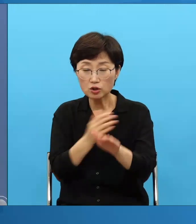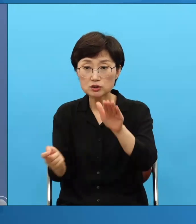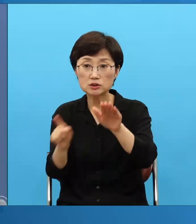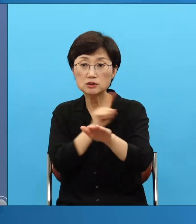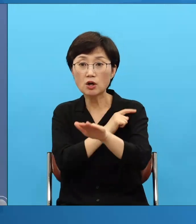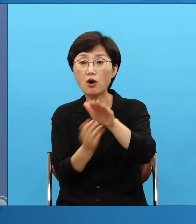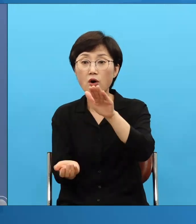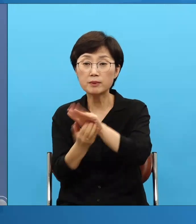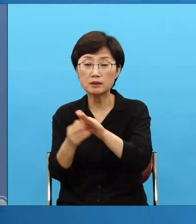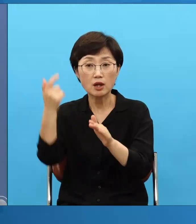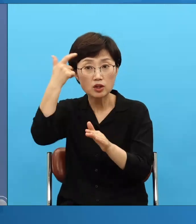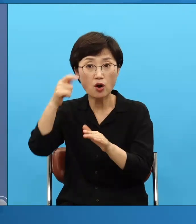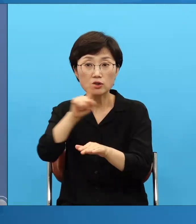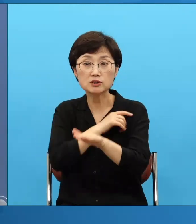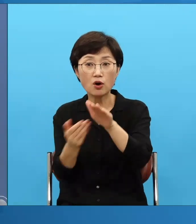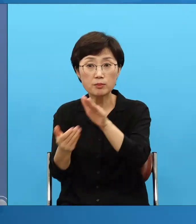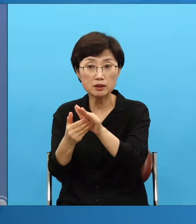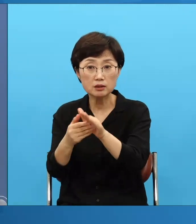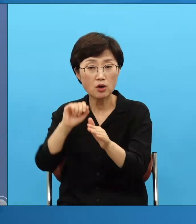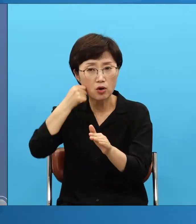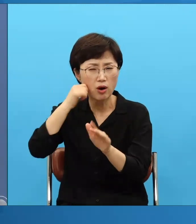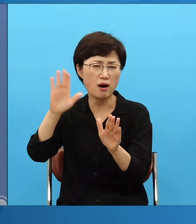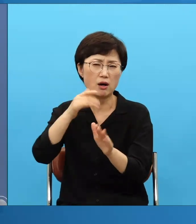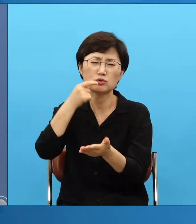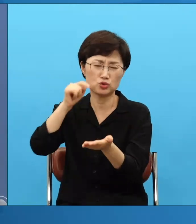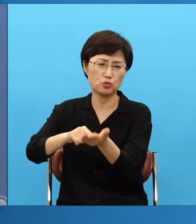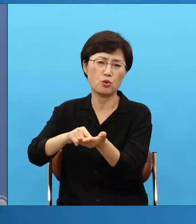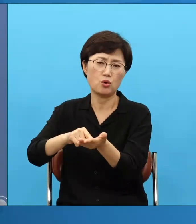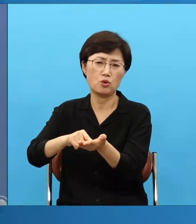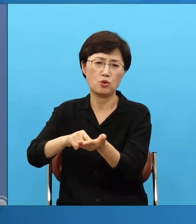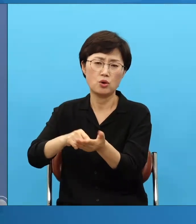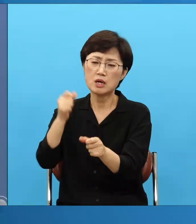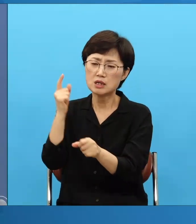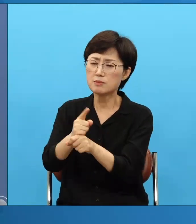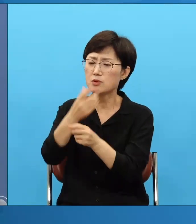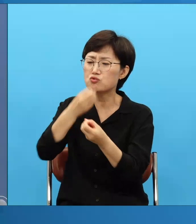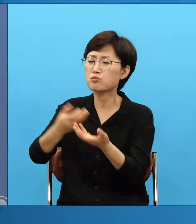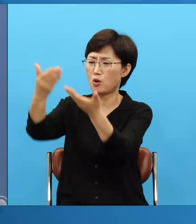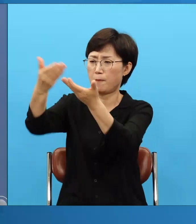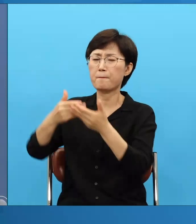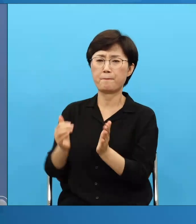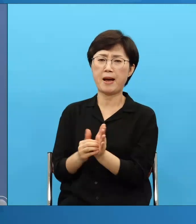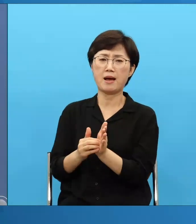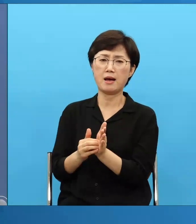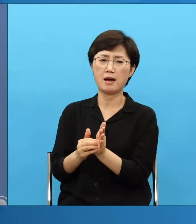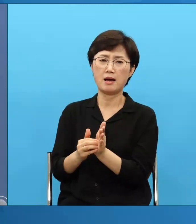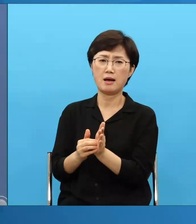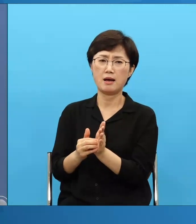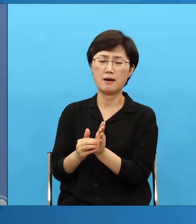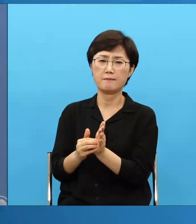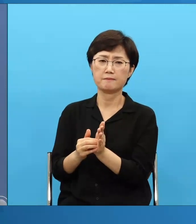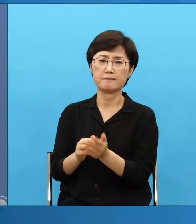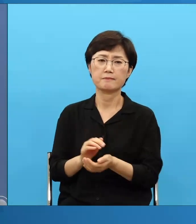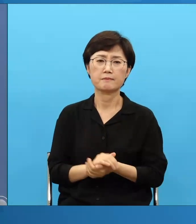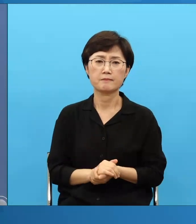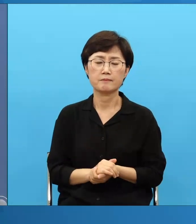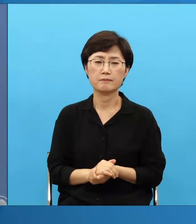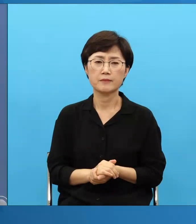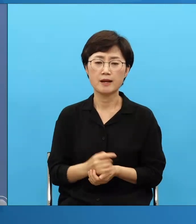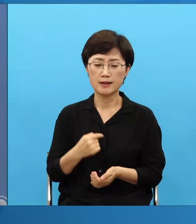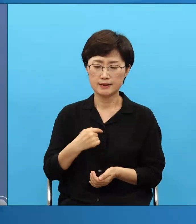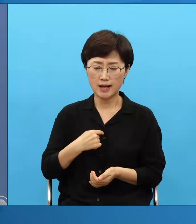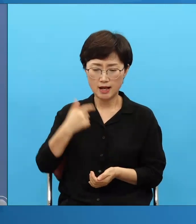that being the spiritual summit is very simple. 여러분이 주신 축복이니까 해보세요. It's the blessing that you have already received, so just try it.